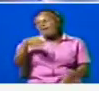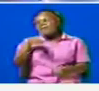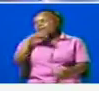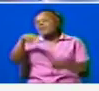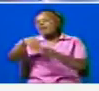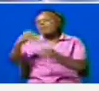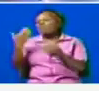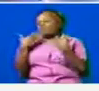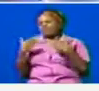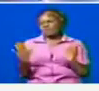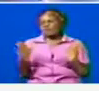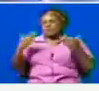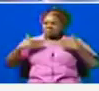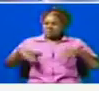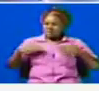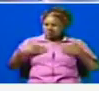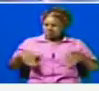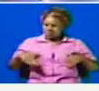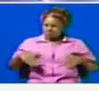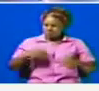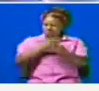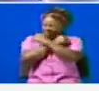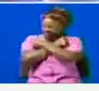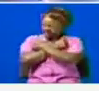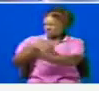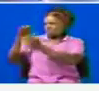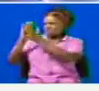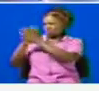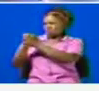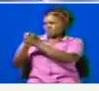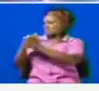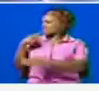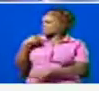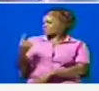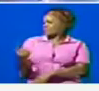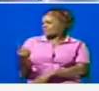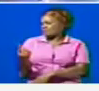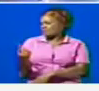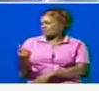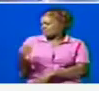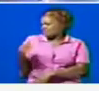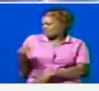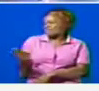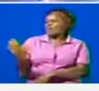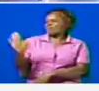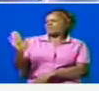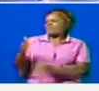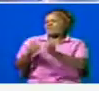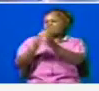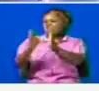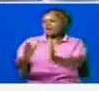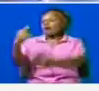shajiondoa. Wale ambao ni wanaenzi Jubilee wanashikilia kwamba wao kiongozi